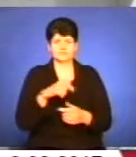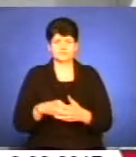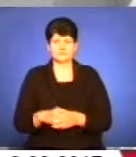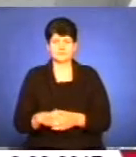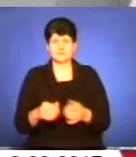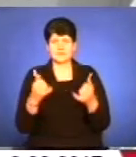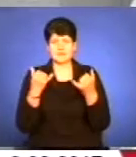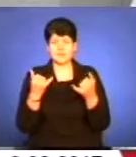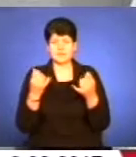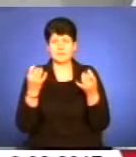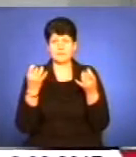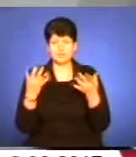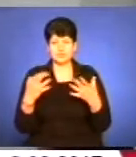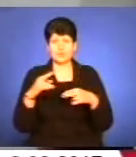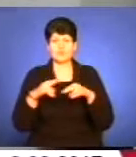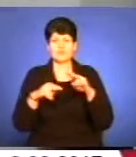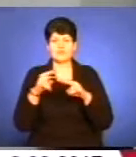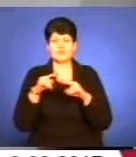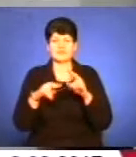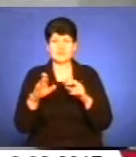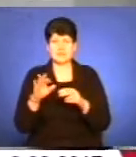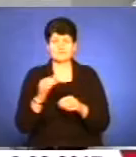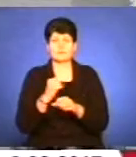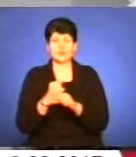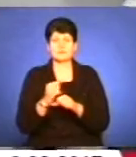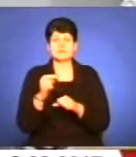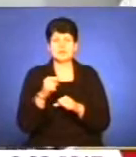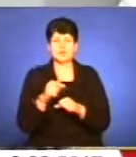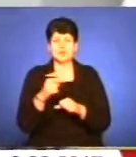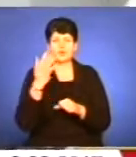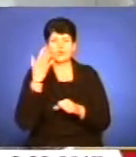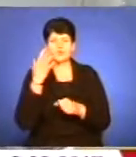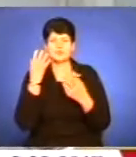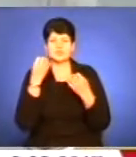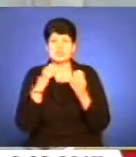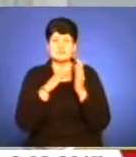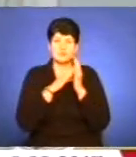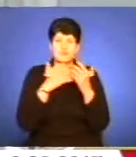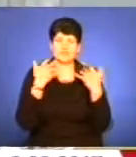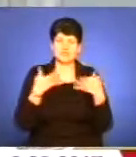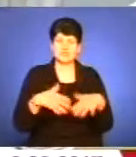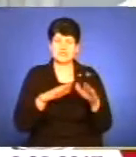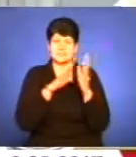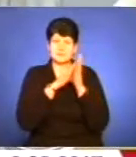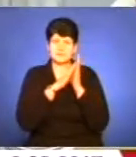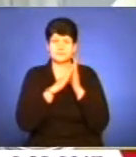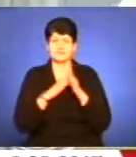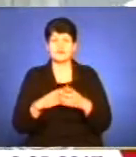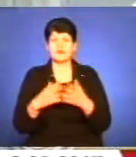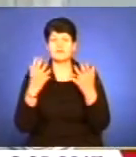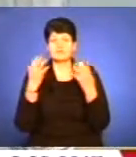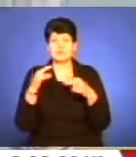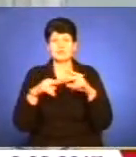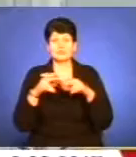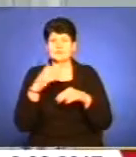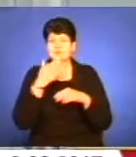Тепер просто будівництво робиться тоді, коли ми або ще спимо, або вже спимо. В день будівництва немає, ми